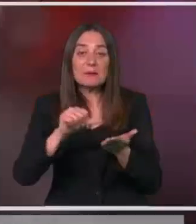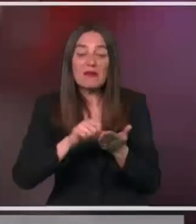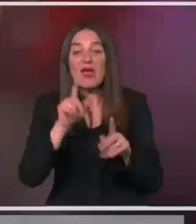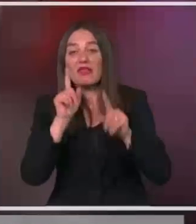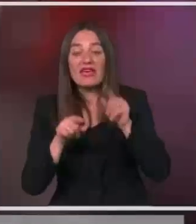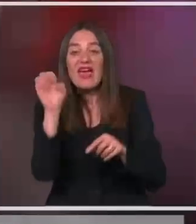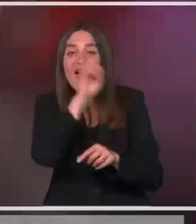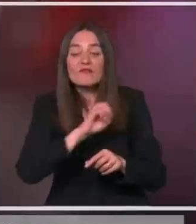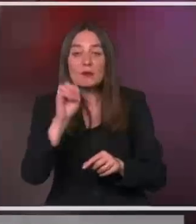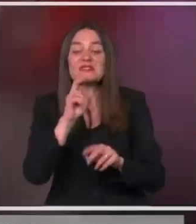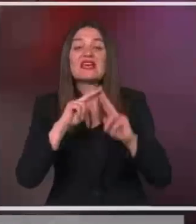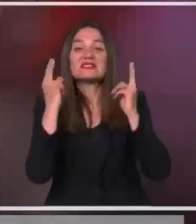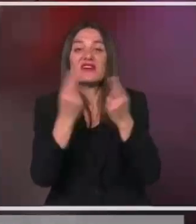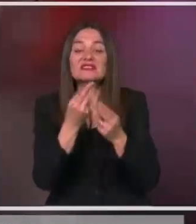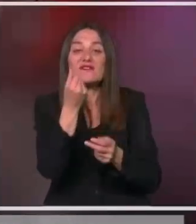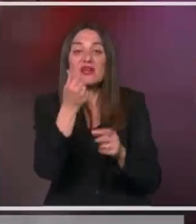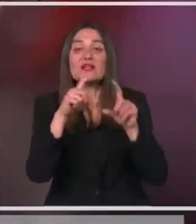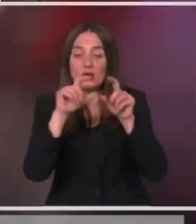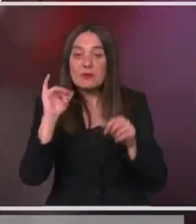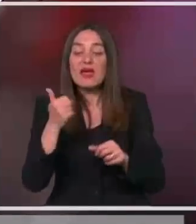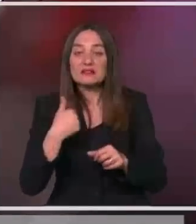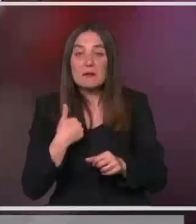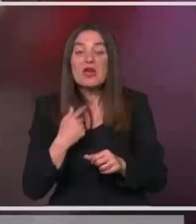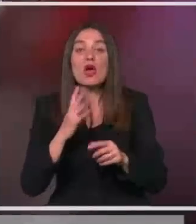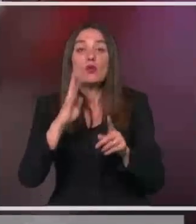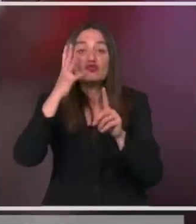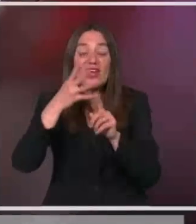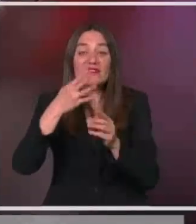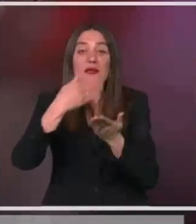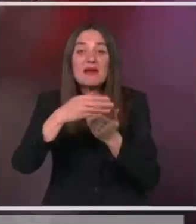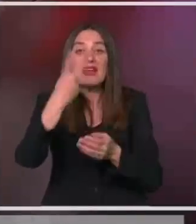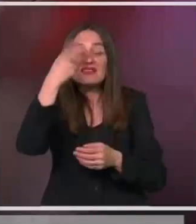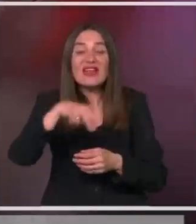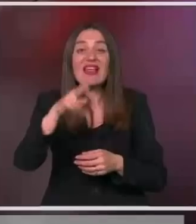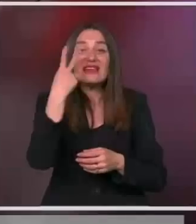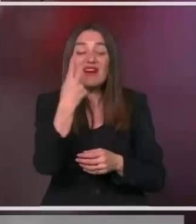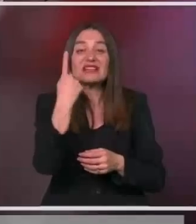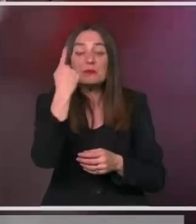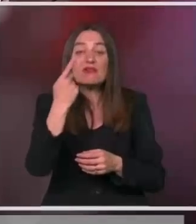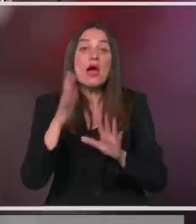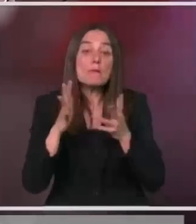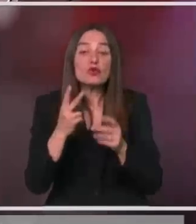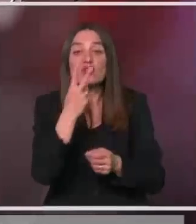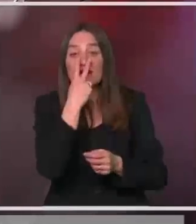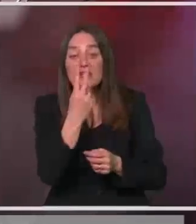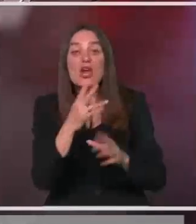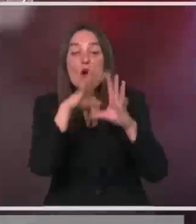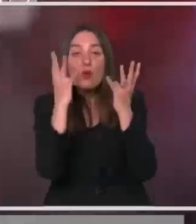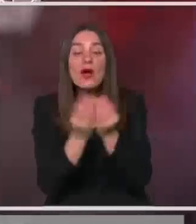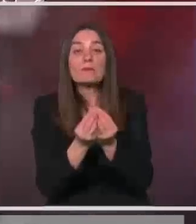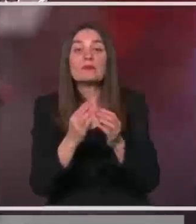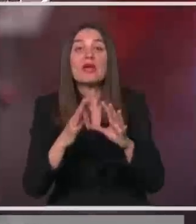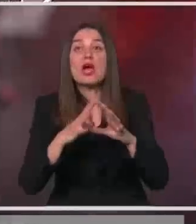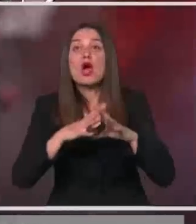nekih evropskih, odnosno svjetskih finansijskih institucija jesu da ćemo mi tek u četvrtom kvartalu 2021. možda vidjeti ukupan globalni